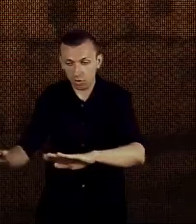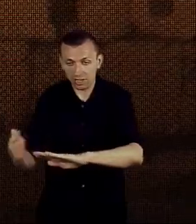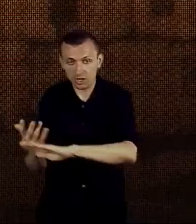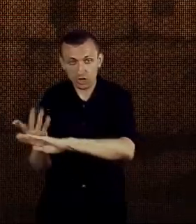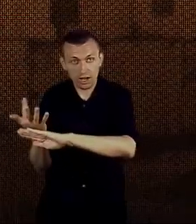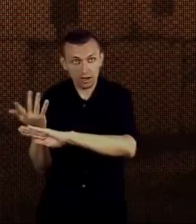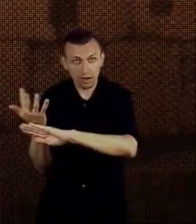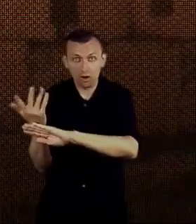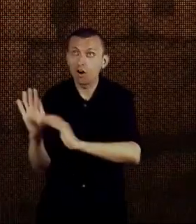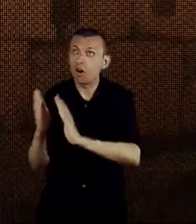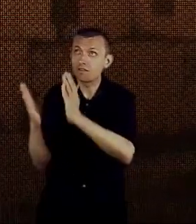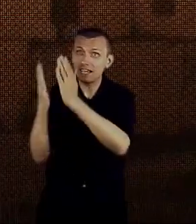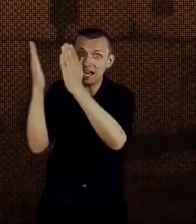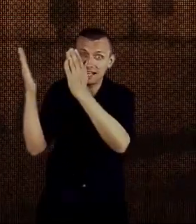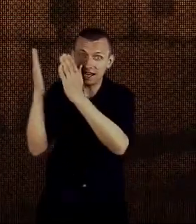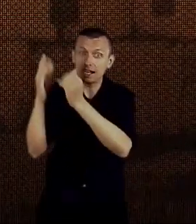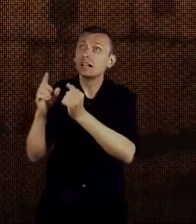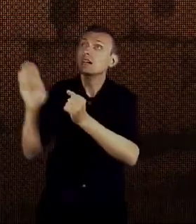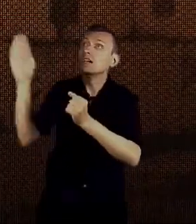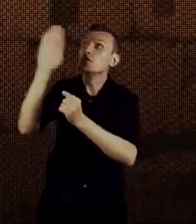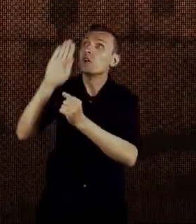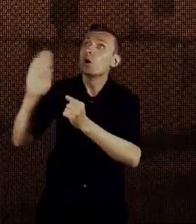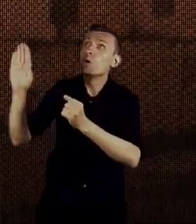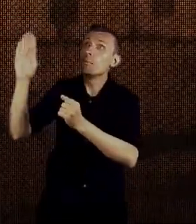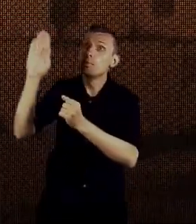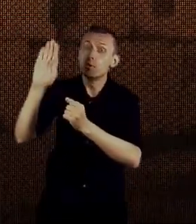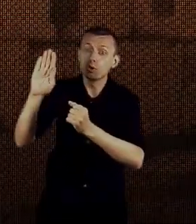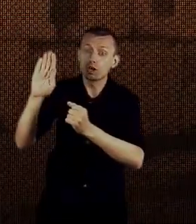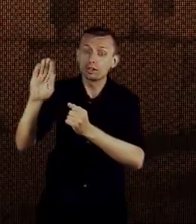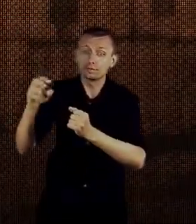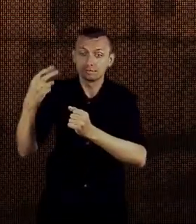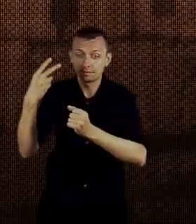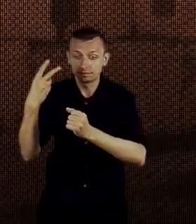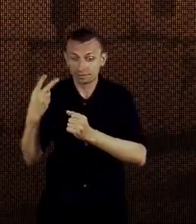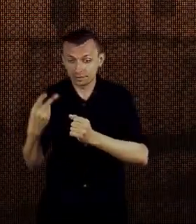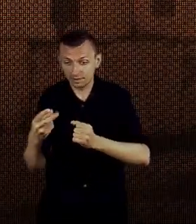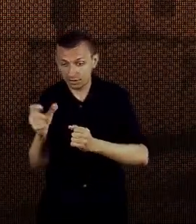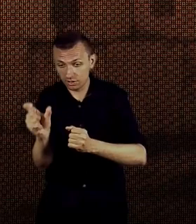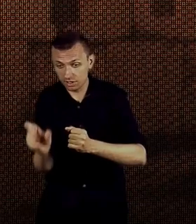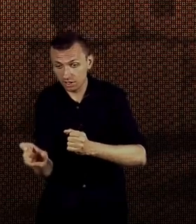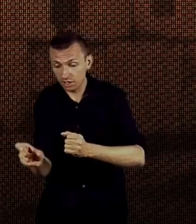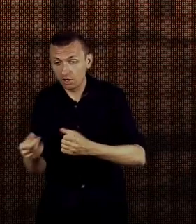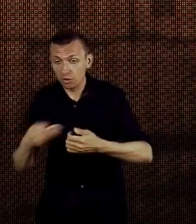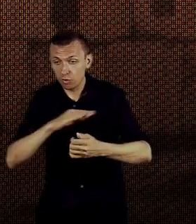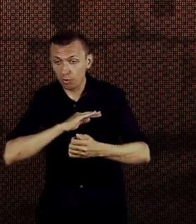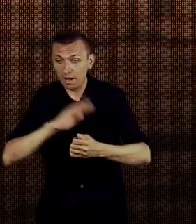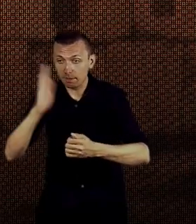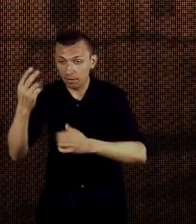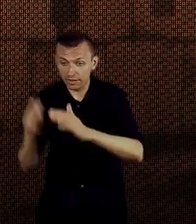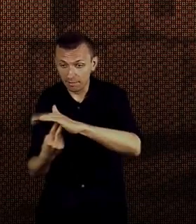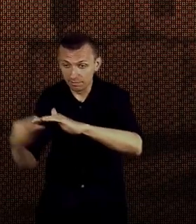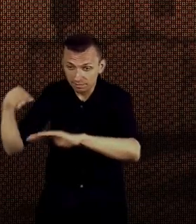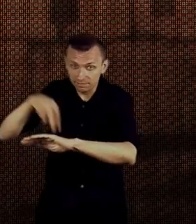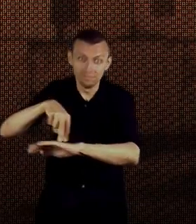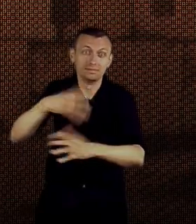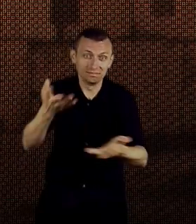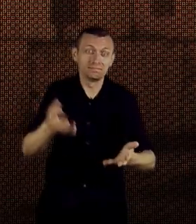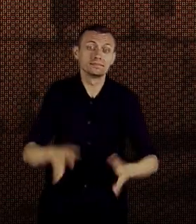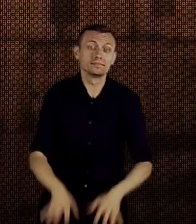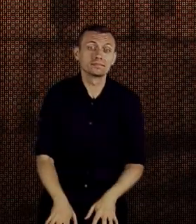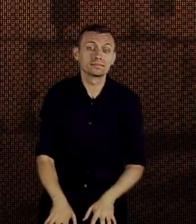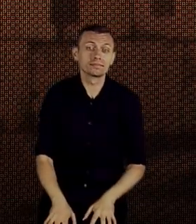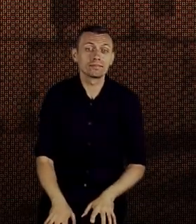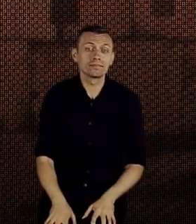wnioski na podstawie tego, co dotychczas wiedział o Bogu i na podstawie tego, co już z tym Bogiem